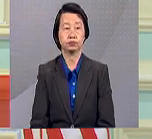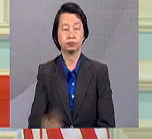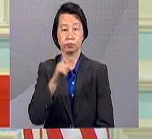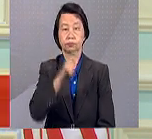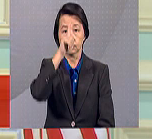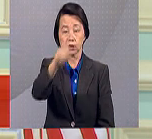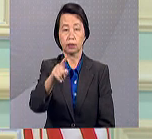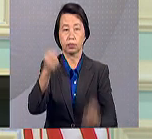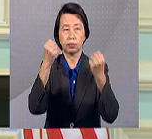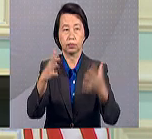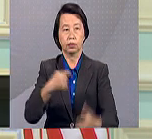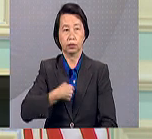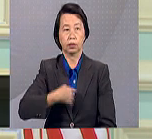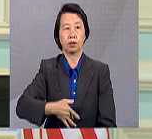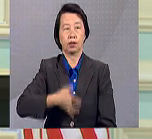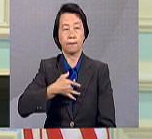Sebenarnya ramai yang saya rasa